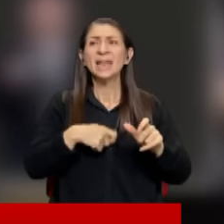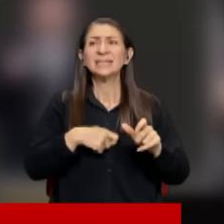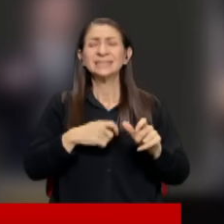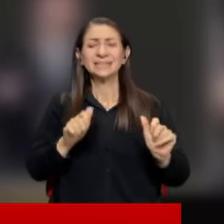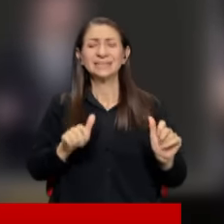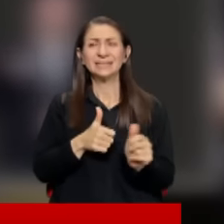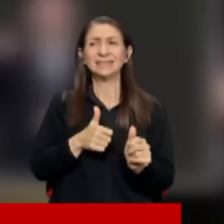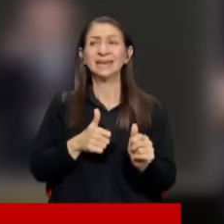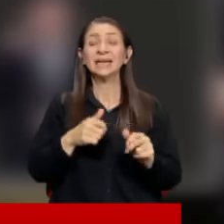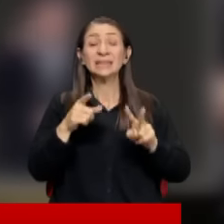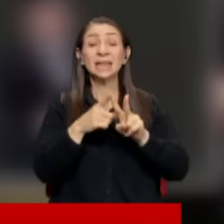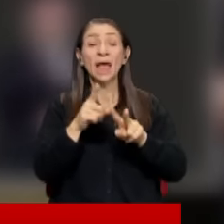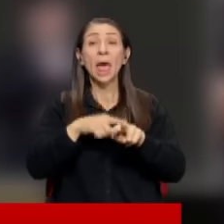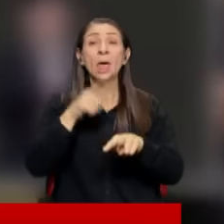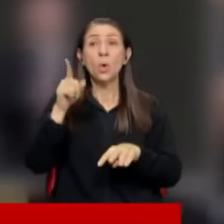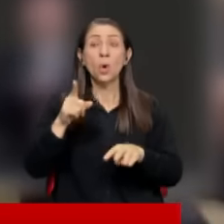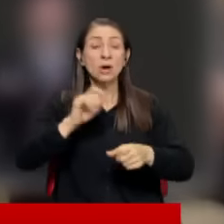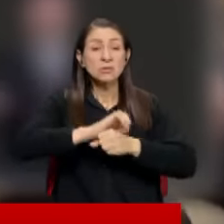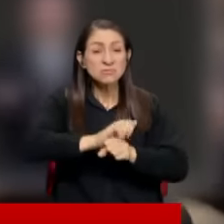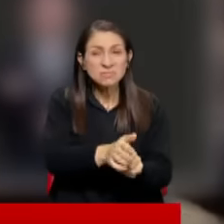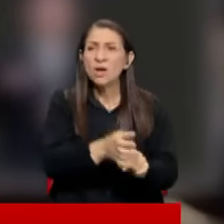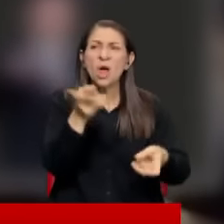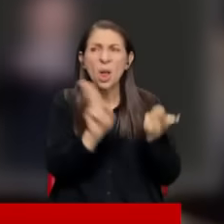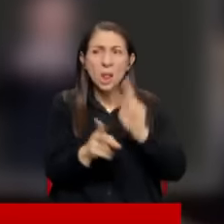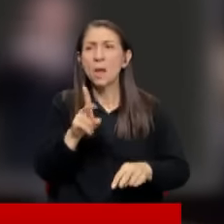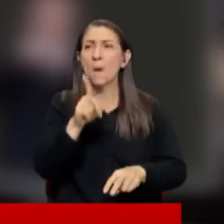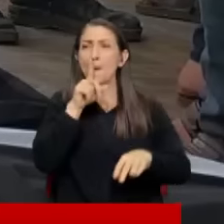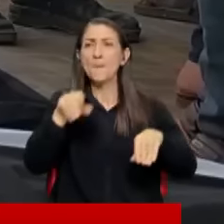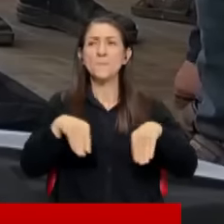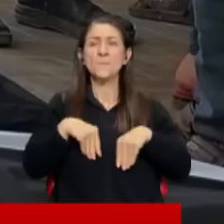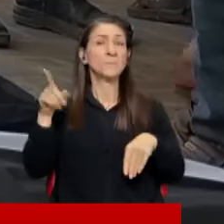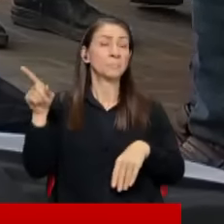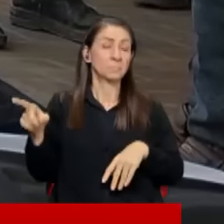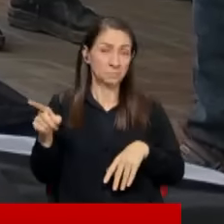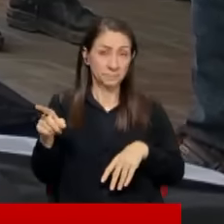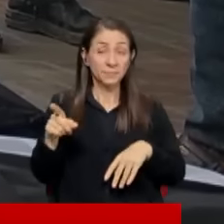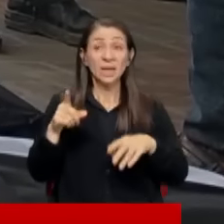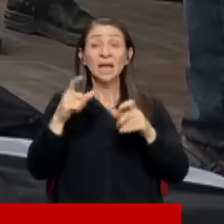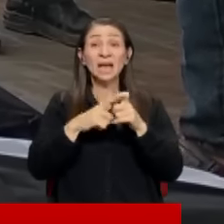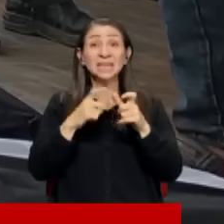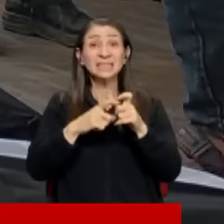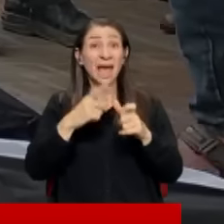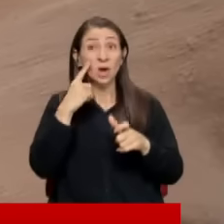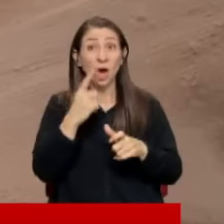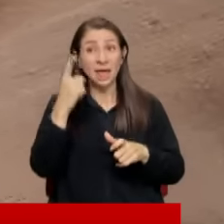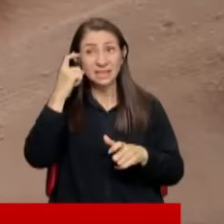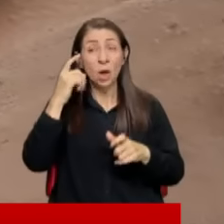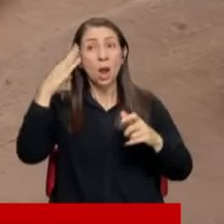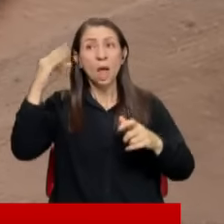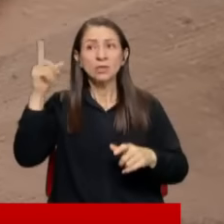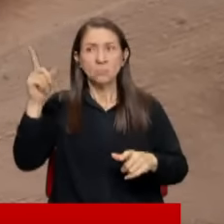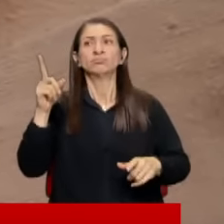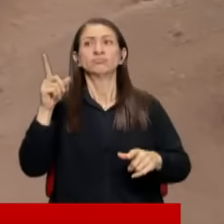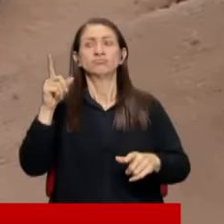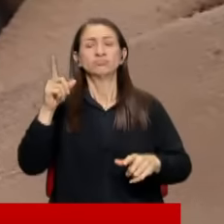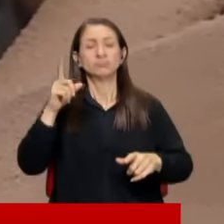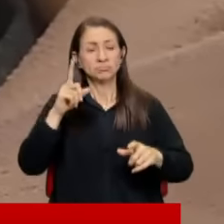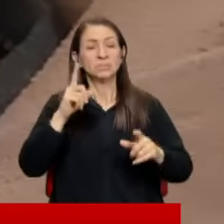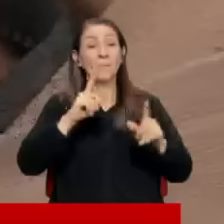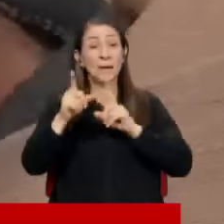saklanarak Netanyahu'nun katliamlarına göz yumuyorlar. İsrail'in Gazze'ye yönelik saldırıları Hollanda'da yankı buldu. Lahey